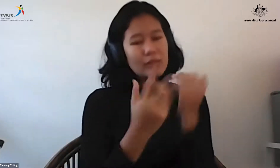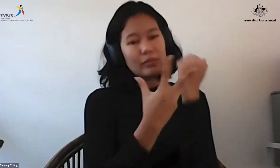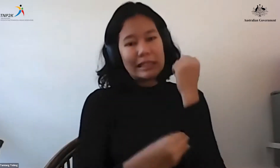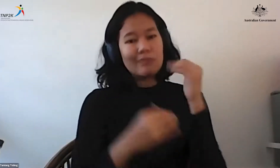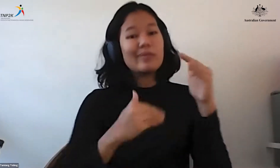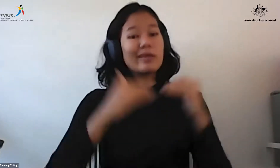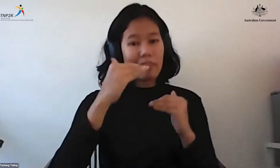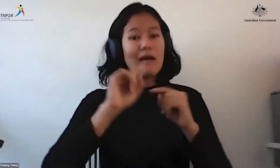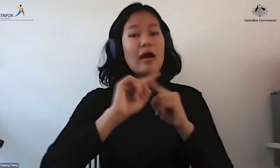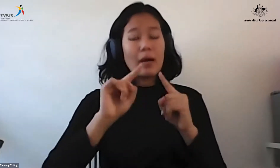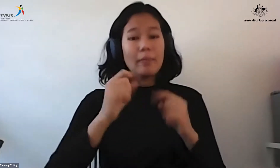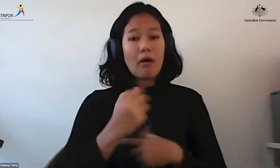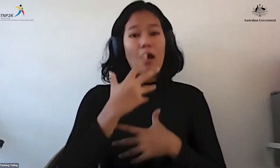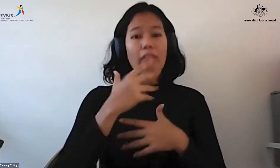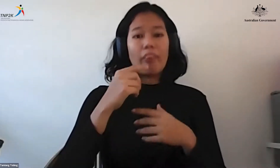kita